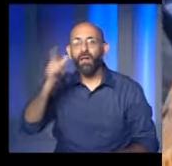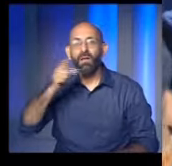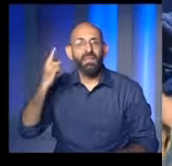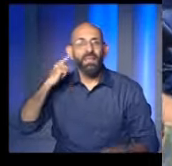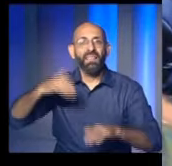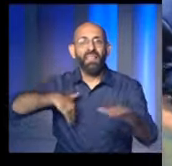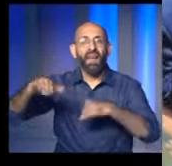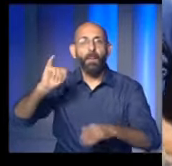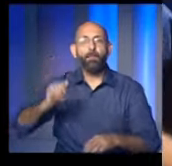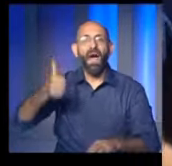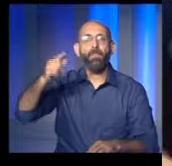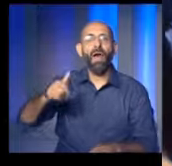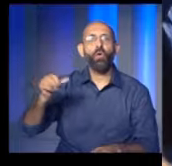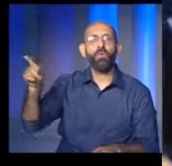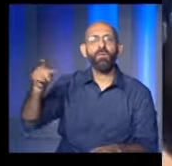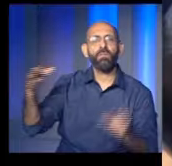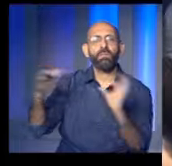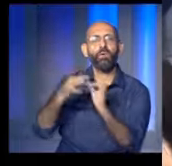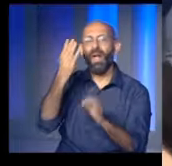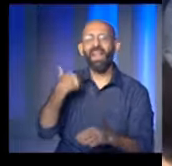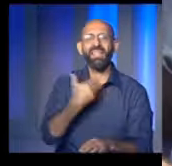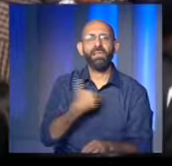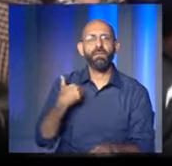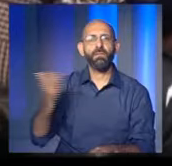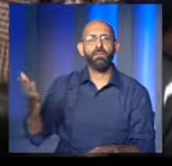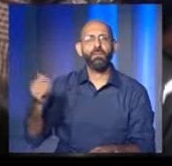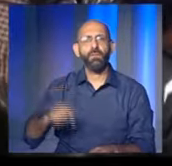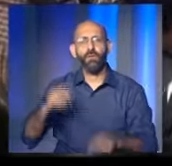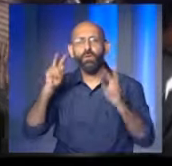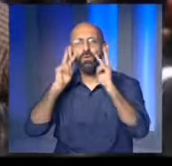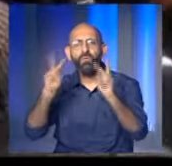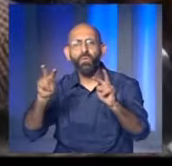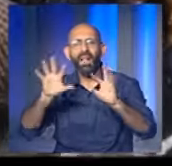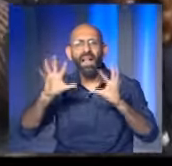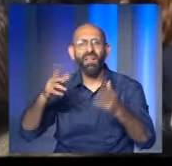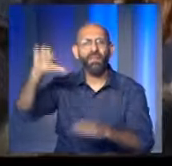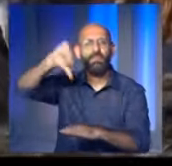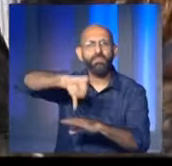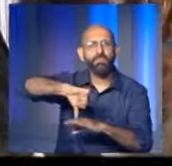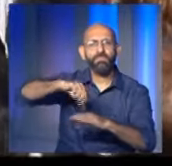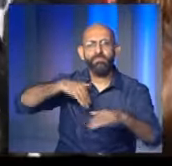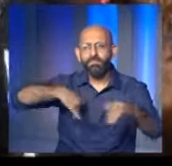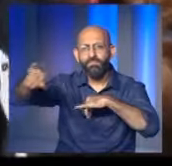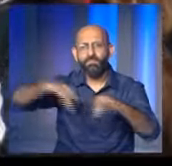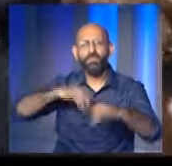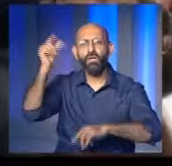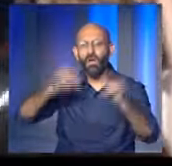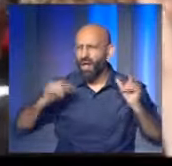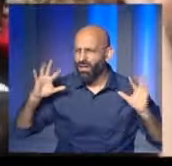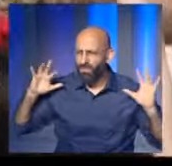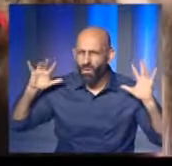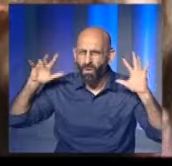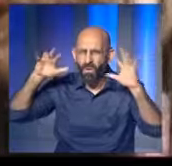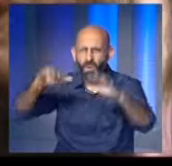مرمرون الذي يربط كنيسة مرمرون ومزار مغارة مرمرون على ضفاف العاصي بالطريق الرئيسي بحضور وفود شعبية من